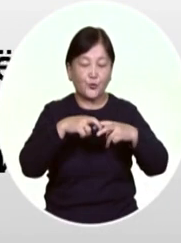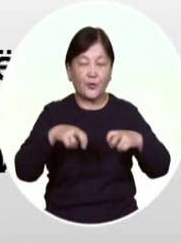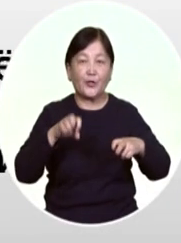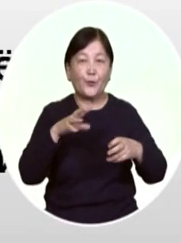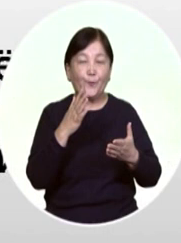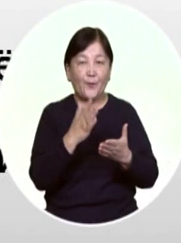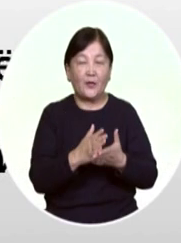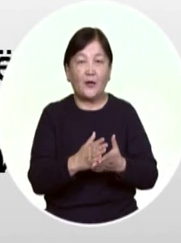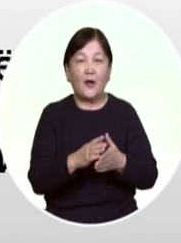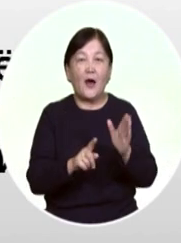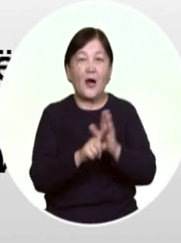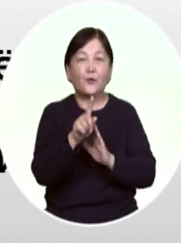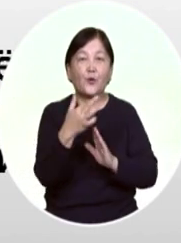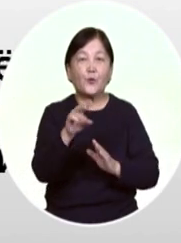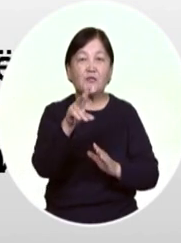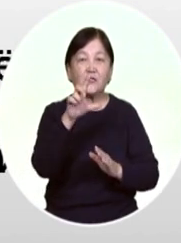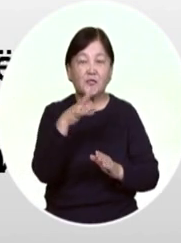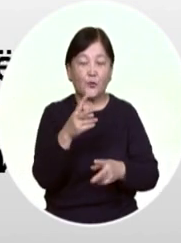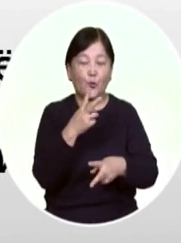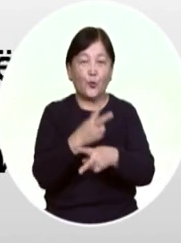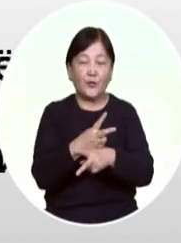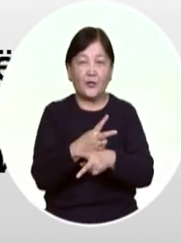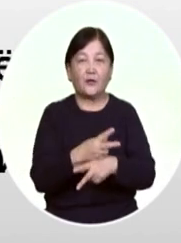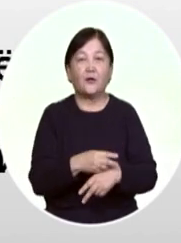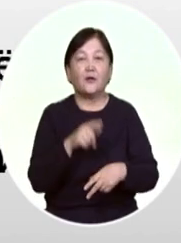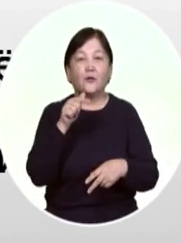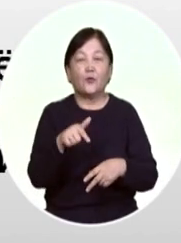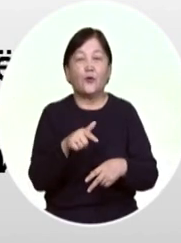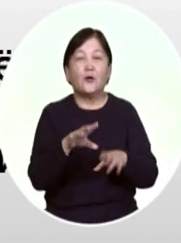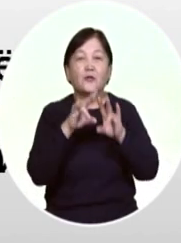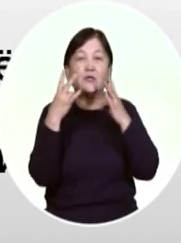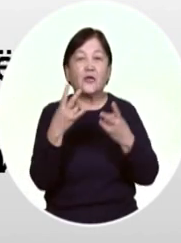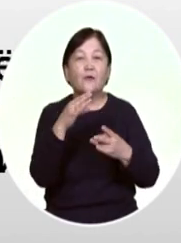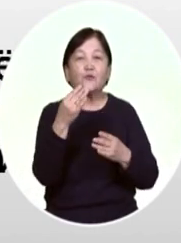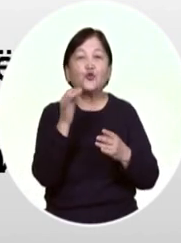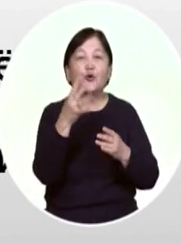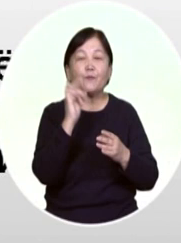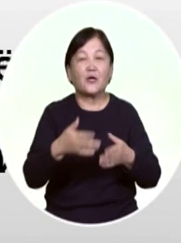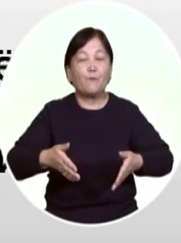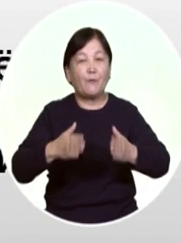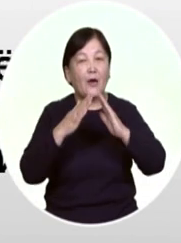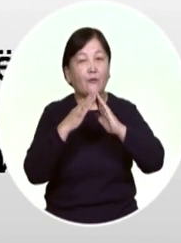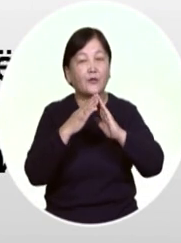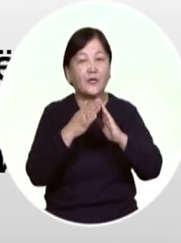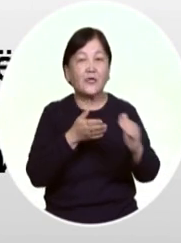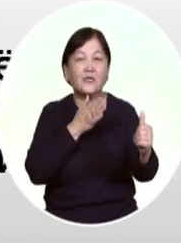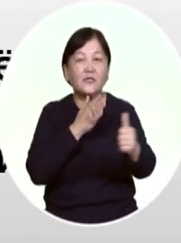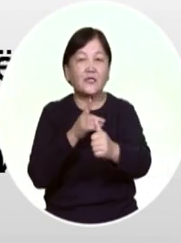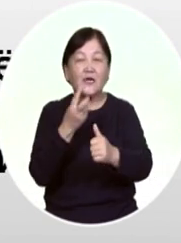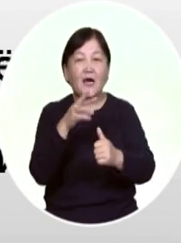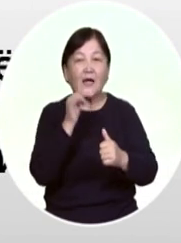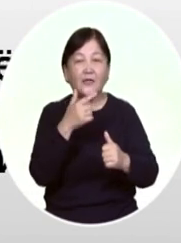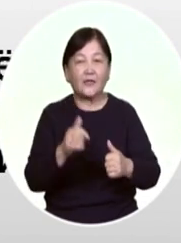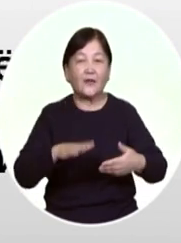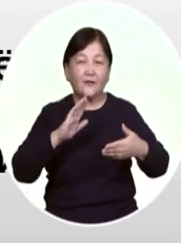За анх тухаар үндсэн хуулийн агуулга үндэс нарчилсан болон нийгэм журмыг байгуулах чиг хандлагын мөн чанарыг